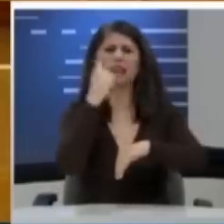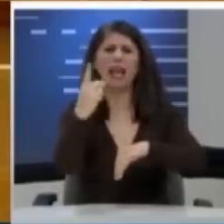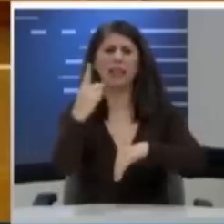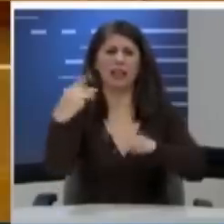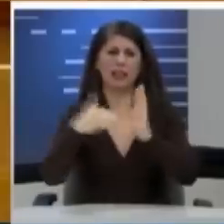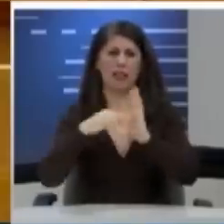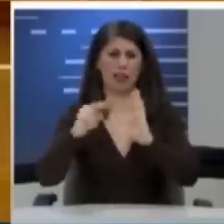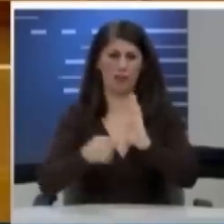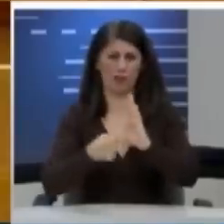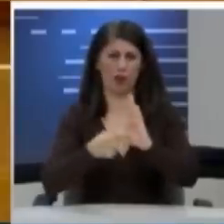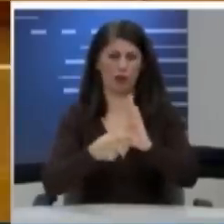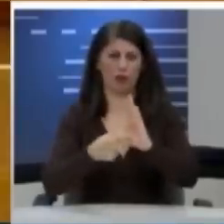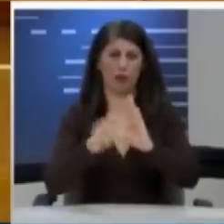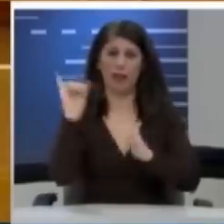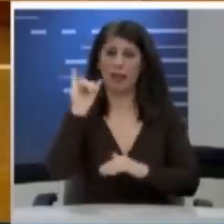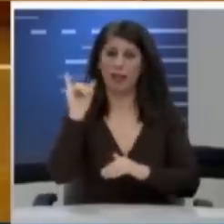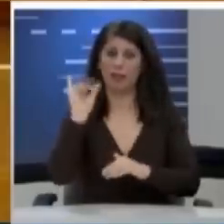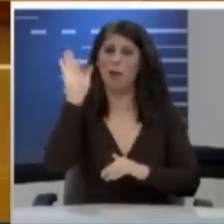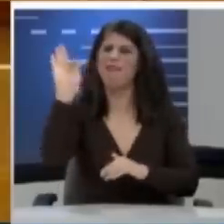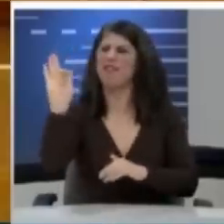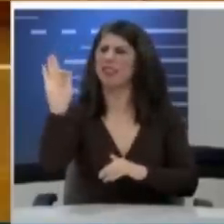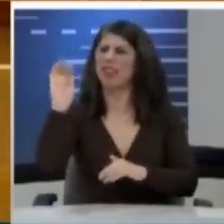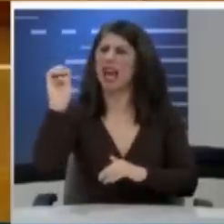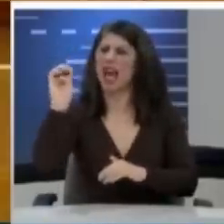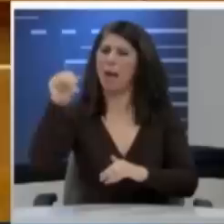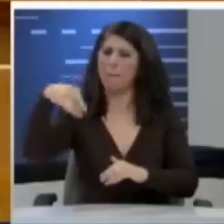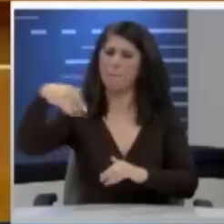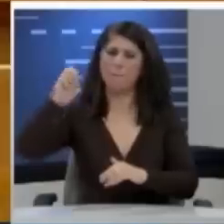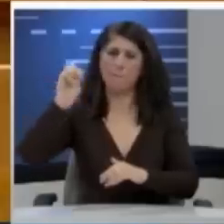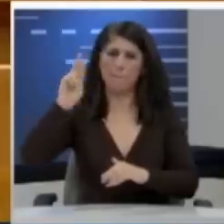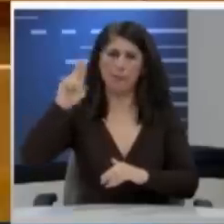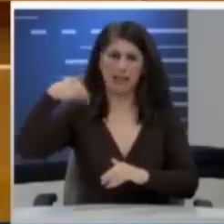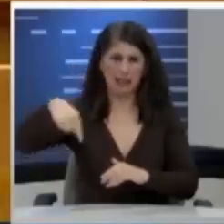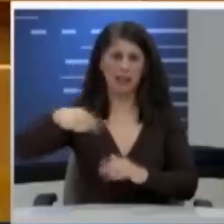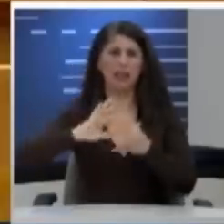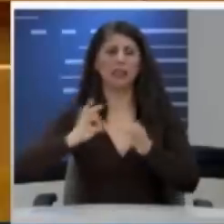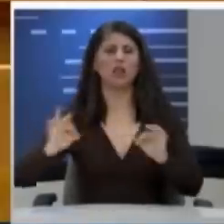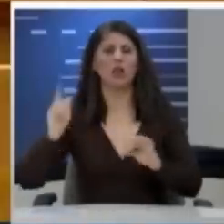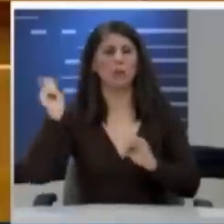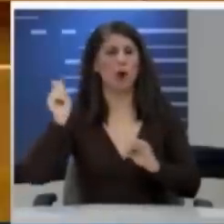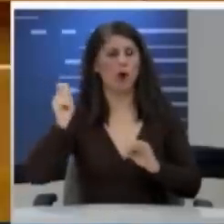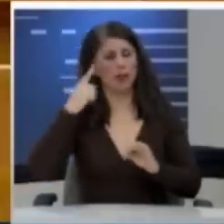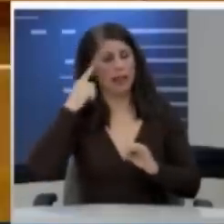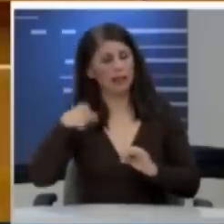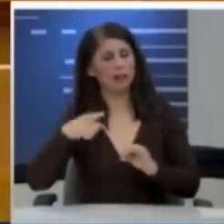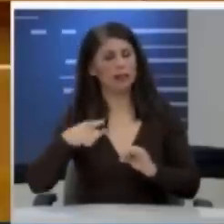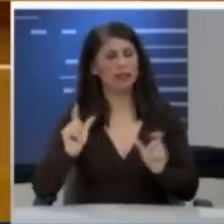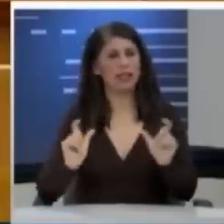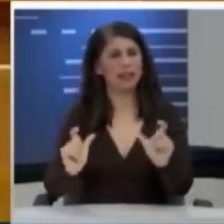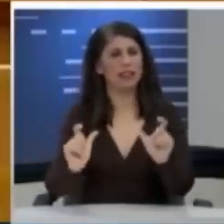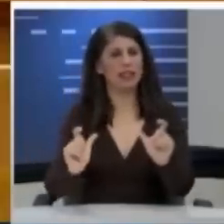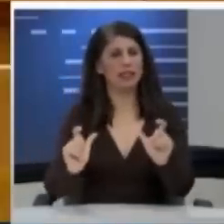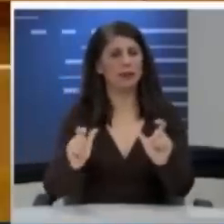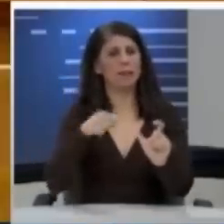ευρώ. Από Ίδρυμα Φρίντριχ Έμπερτ, έκθεση για την ιστορική πολιτική εκτίμηση της αντίστασης κατά